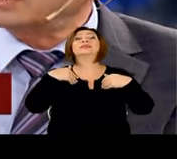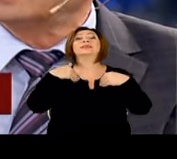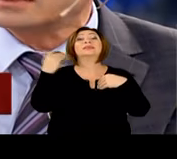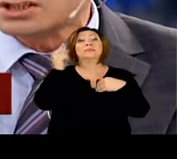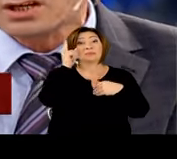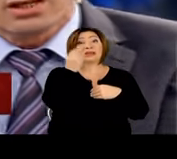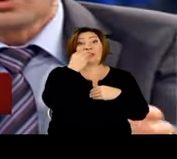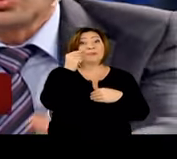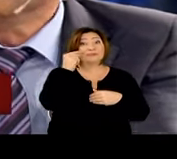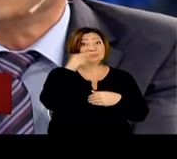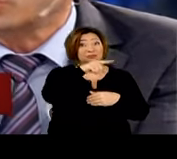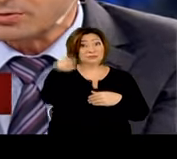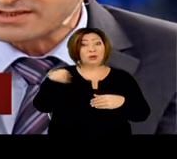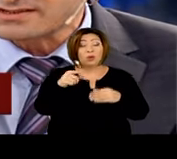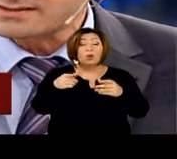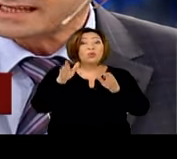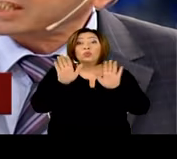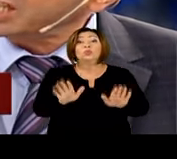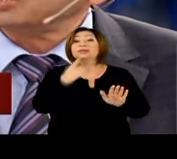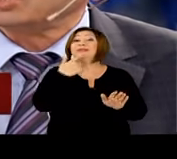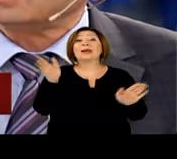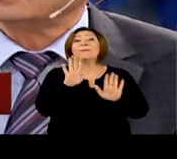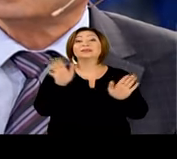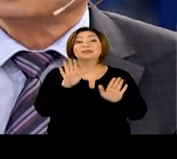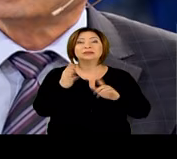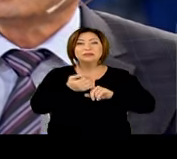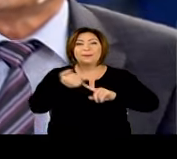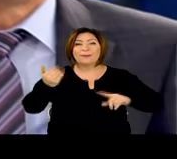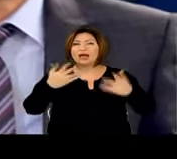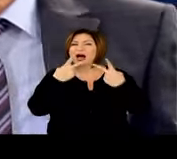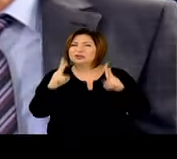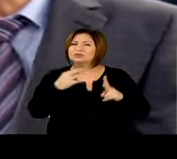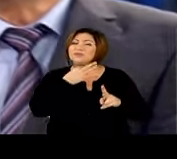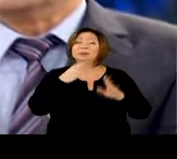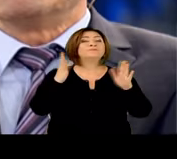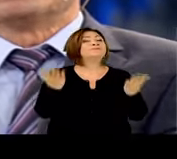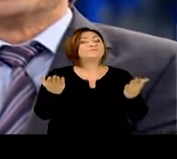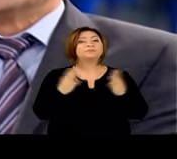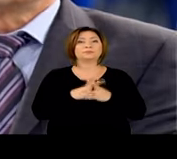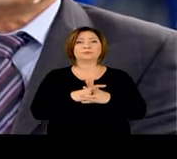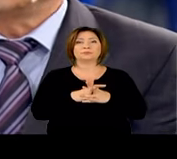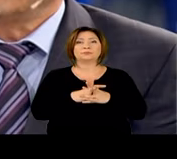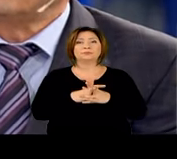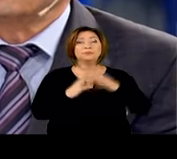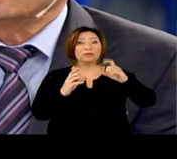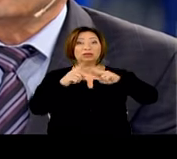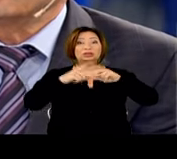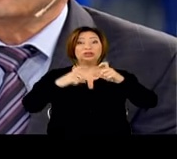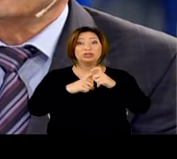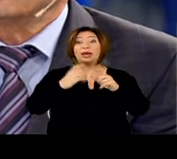bir vatandaş önüne koyamazsınız. Gerçek... Kebabı biraz daha tarif edin. Kebap şöyle. Cağ kebap